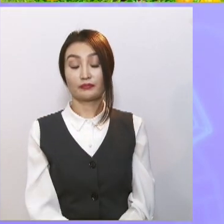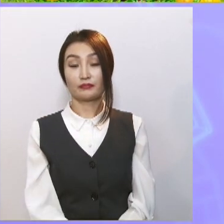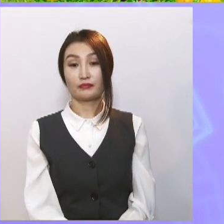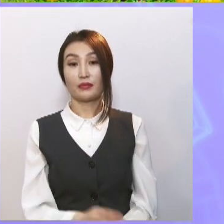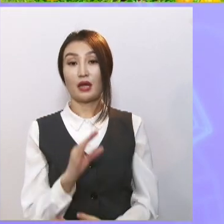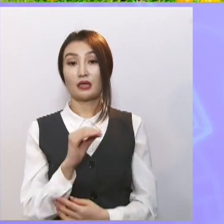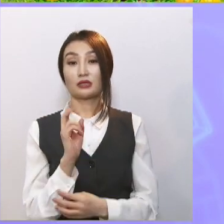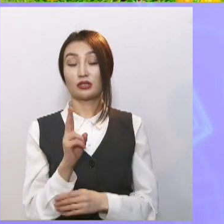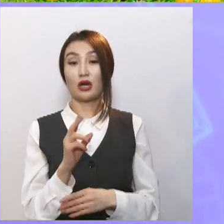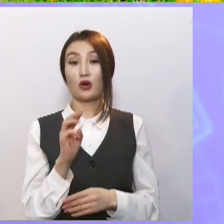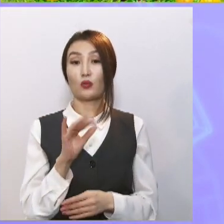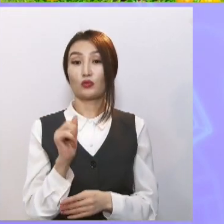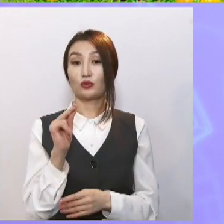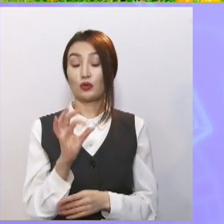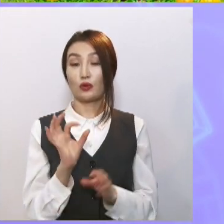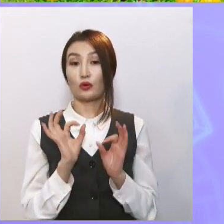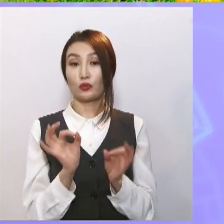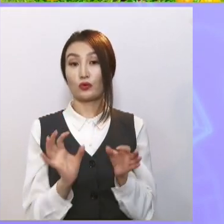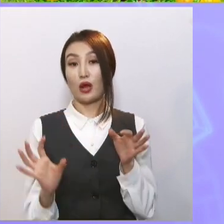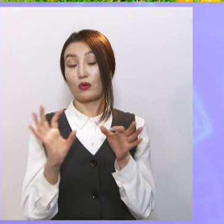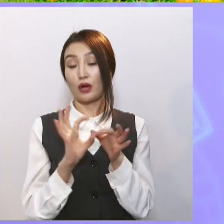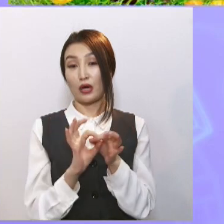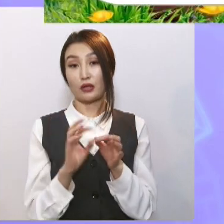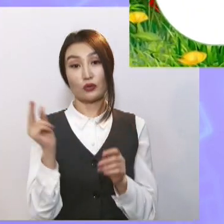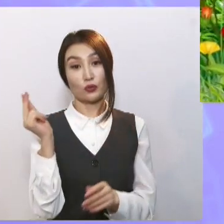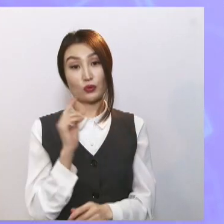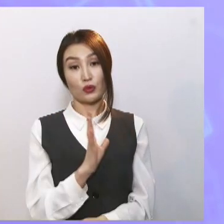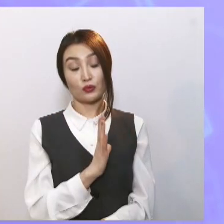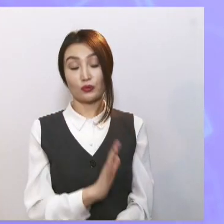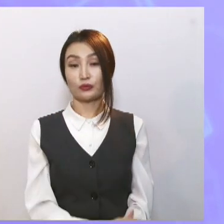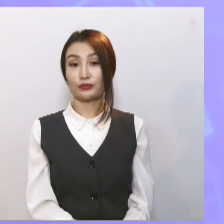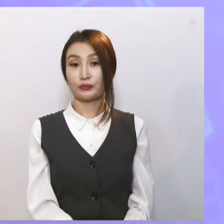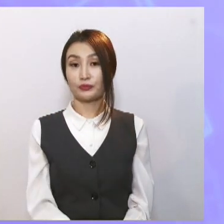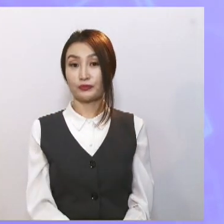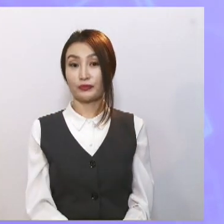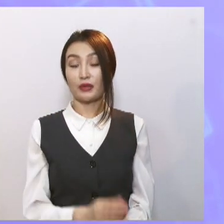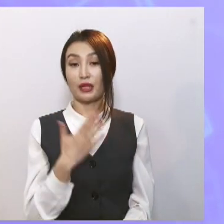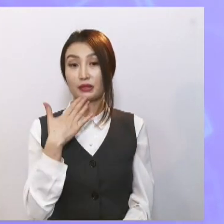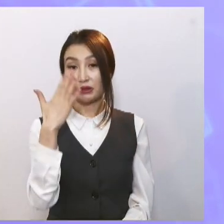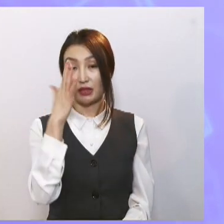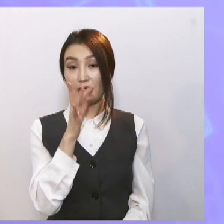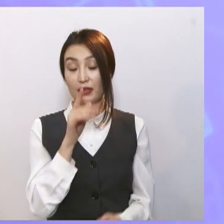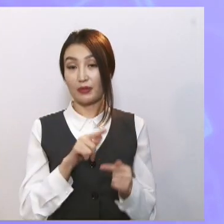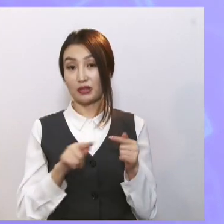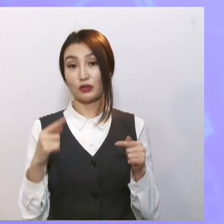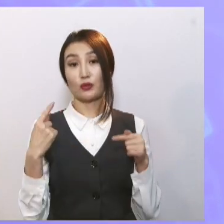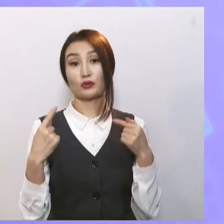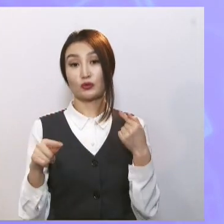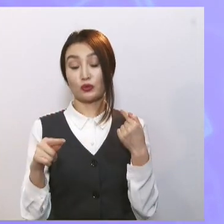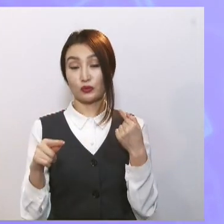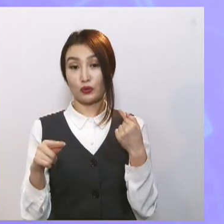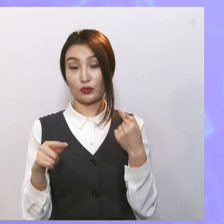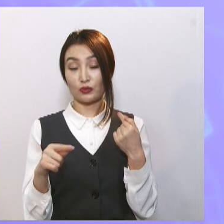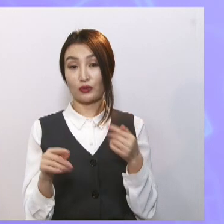Жак мүчөлөрүн туура улаганды үйрөндүк. Жай мезгилинин өзгөчөлүктөрү